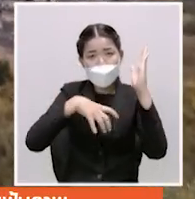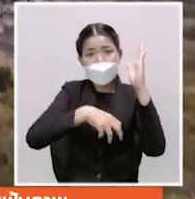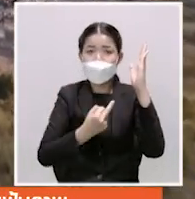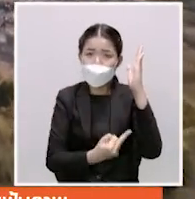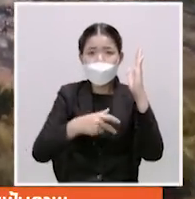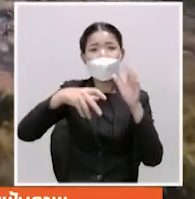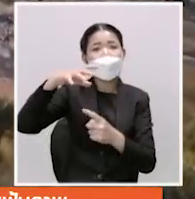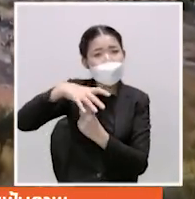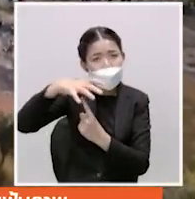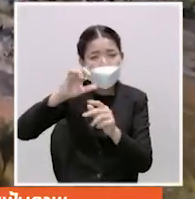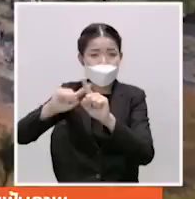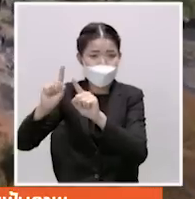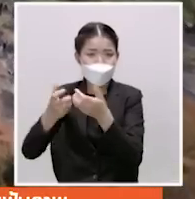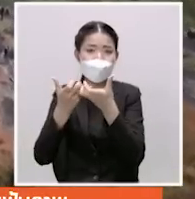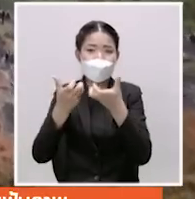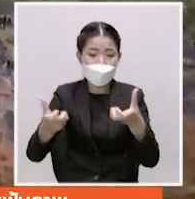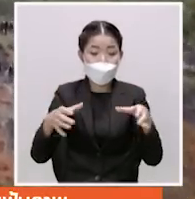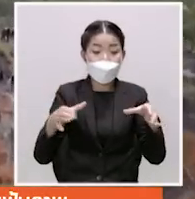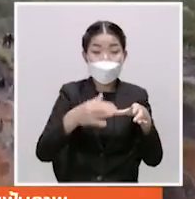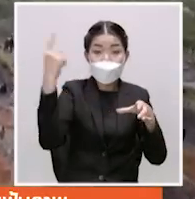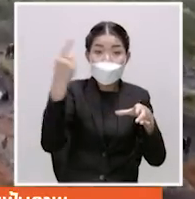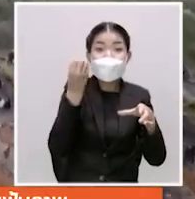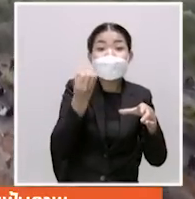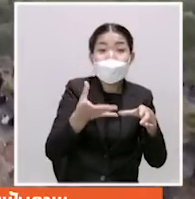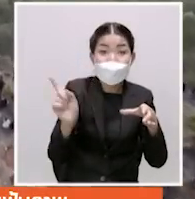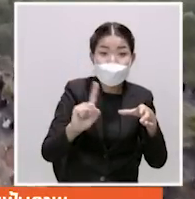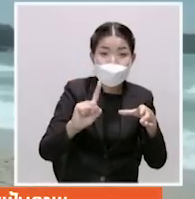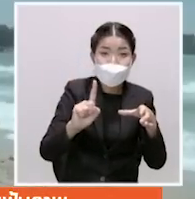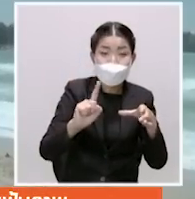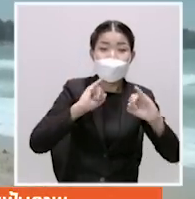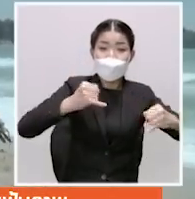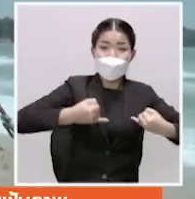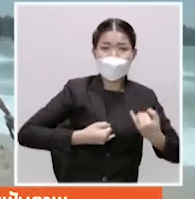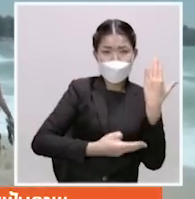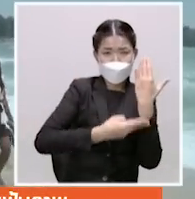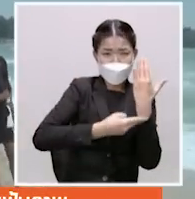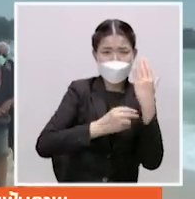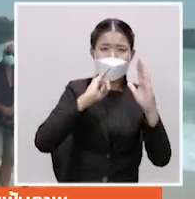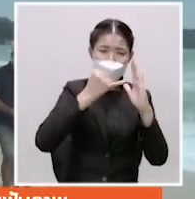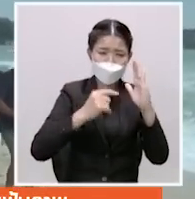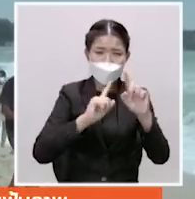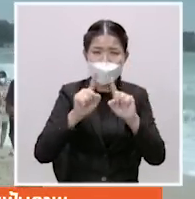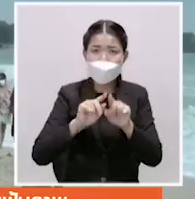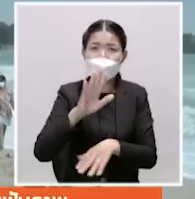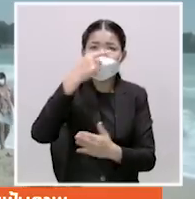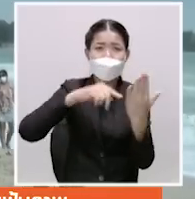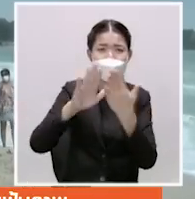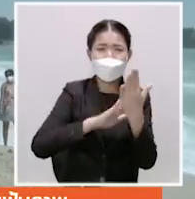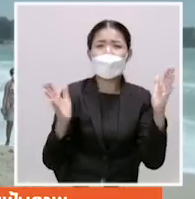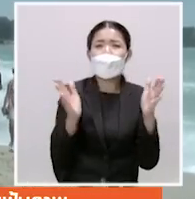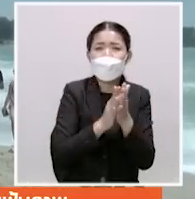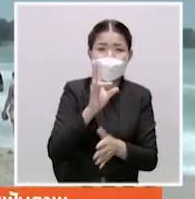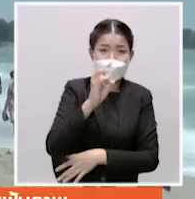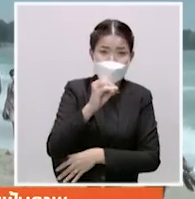นึ่งต้องแยกเป็น2ประเด็นครับแต่ว่ายังมีกลุ่มผู้การท่องเที่ยวนะครับผู้การโรงแรมอีกหลายจังหวัดนะครับในประเทศไทยถึง70